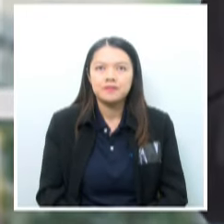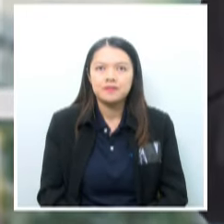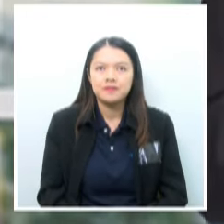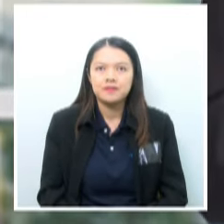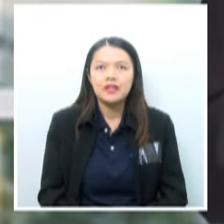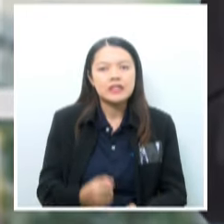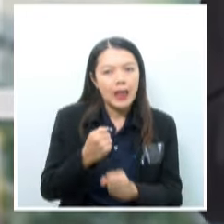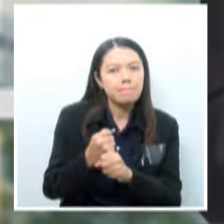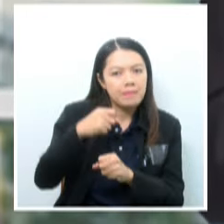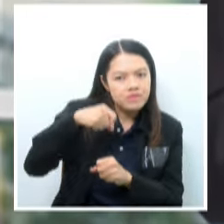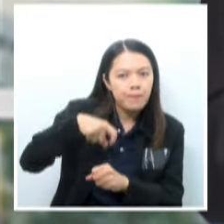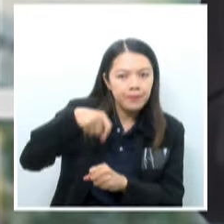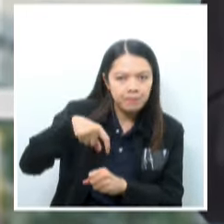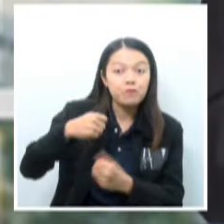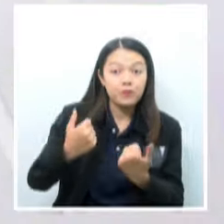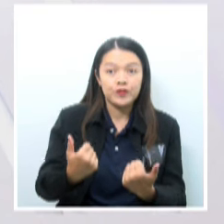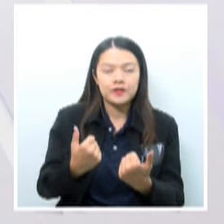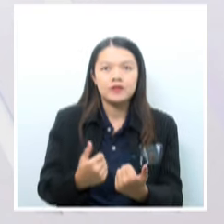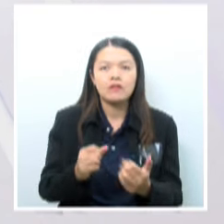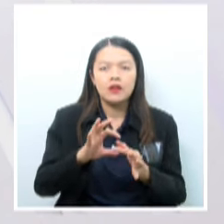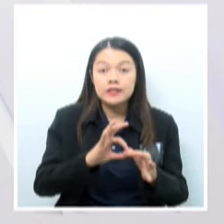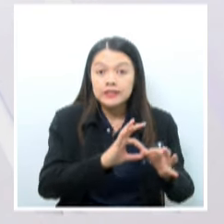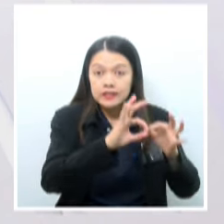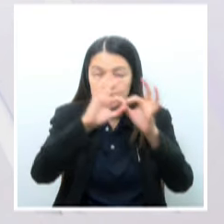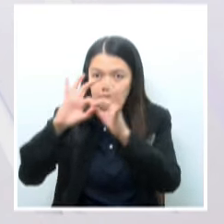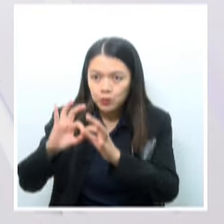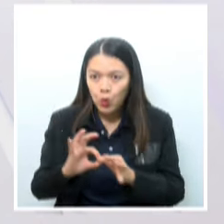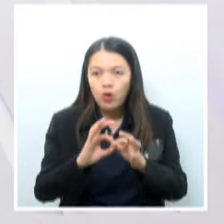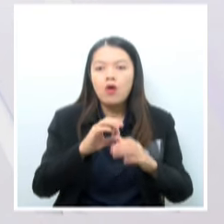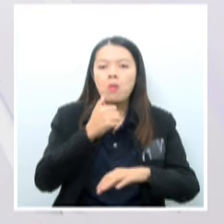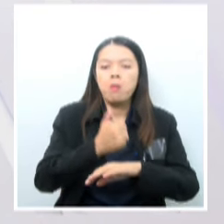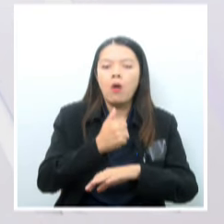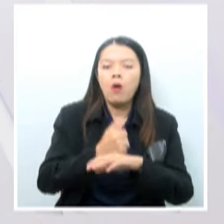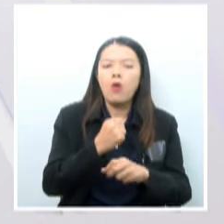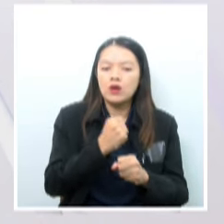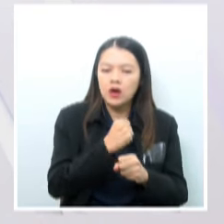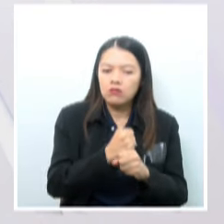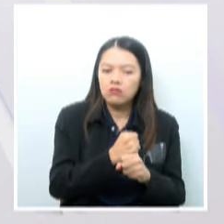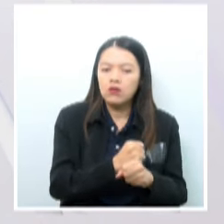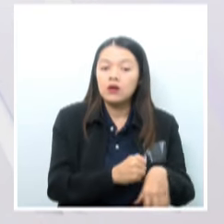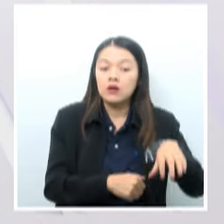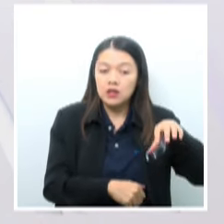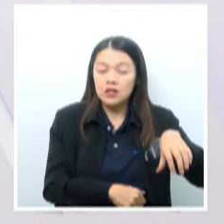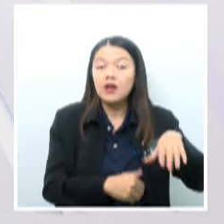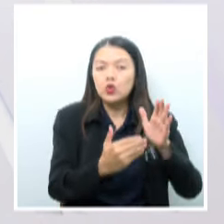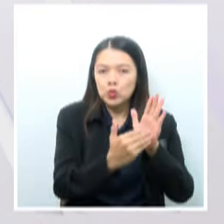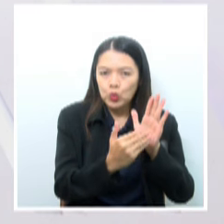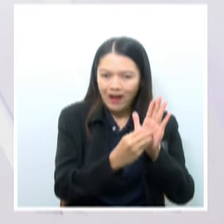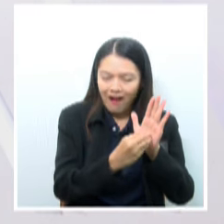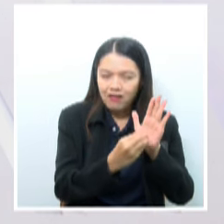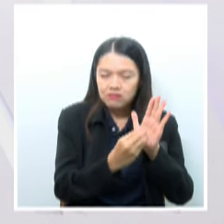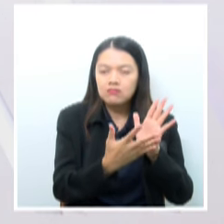ซ้ำในวันนี้ครับ ส่วนของความเชื่อมโยงนะคะท่านผอ.จากการดำเนินการทั้งระดับส่วนกลางนะคะระดับเขตพื้น